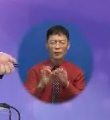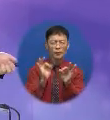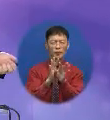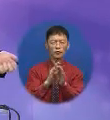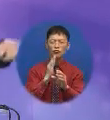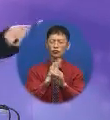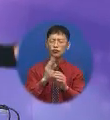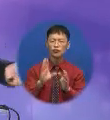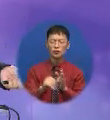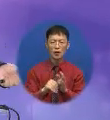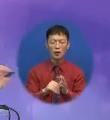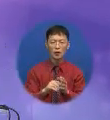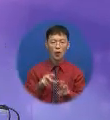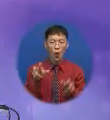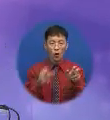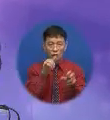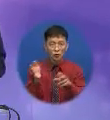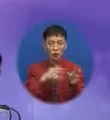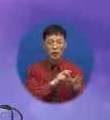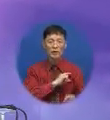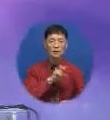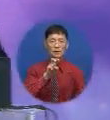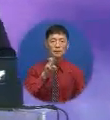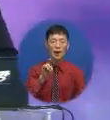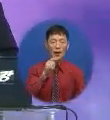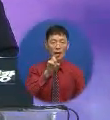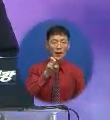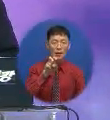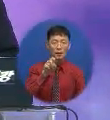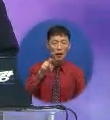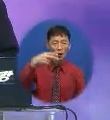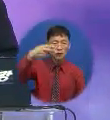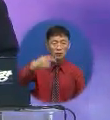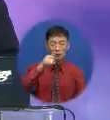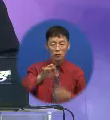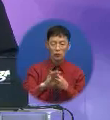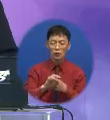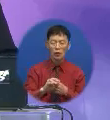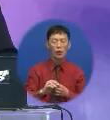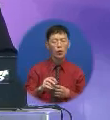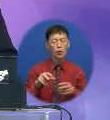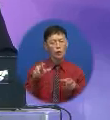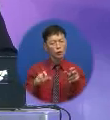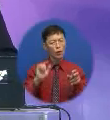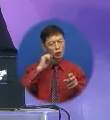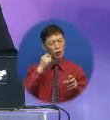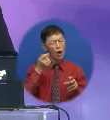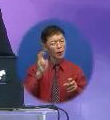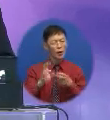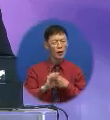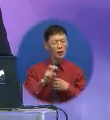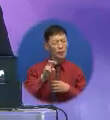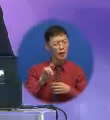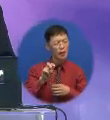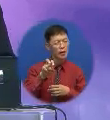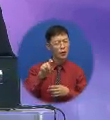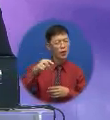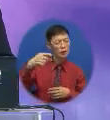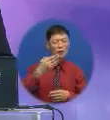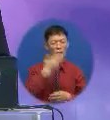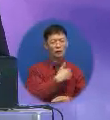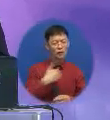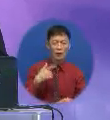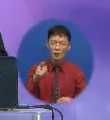멸종한 생명체 중에 이 공룡도 있지만 또 매머드라는 놈이 있는데 그러면 공룡은 좀 살려내기 힘들겠는데 매머드는 좀 만만할 것